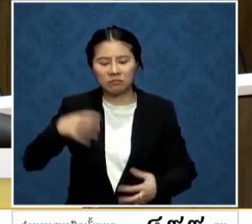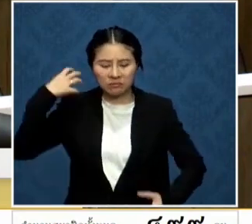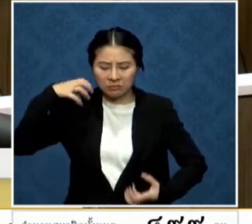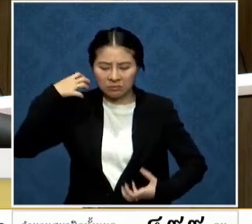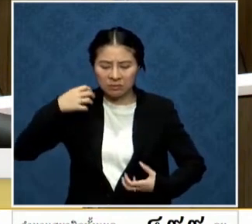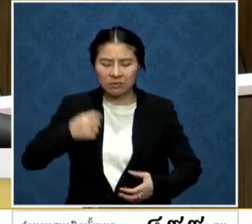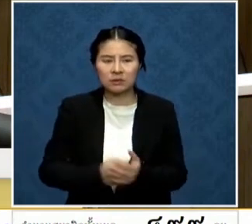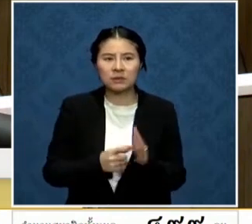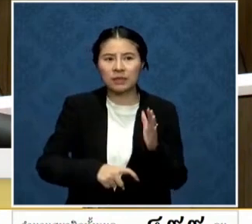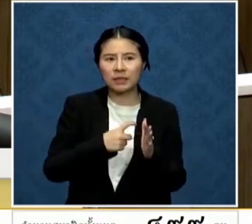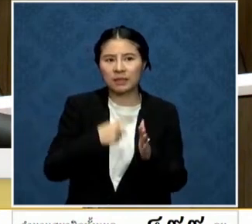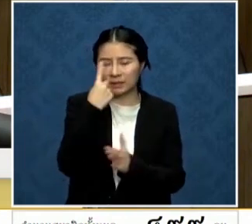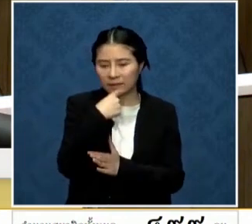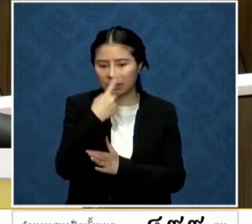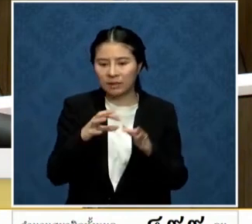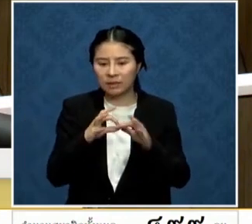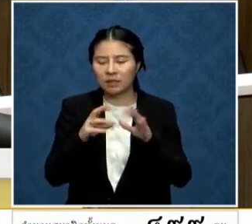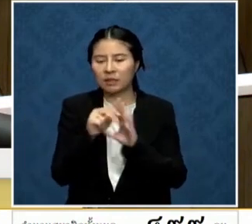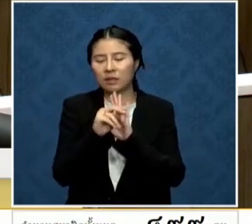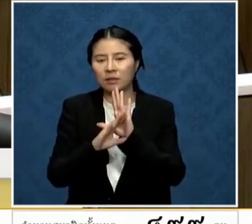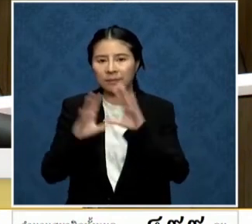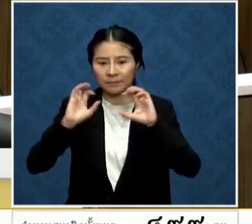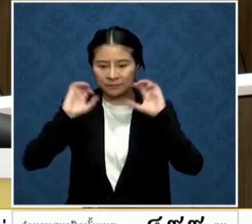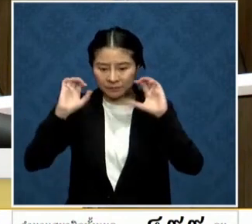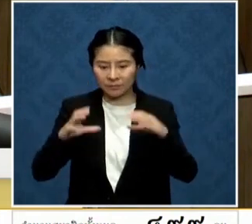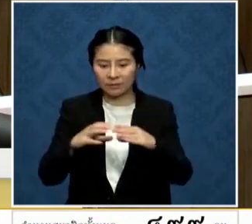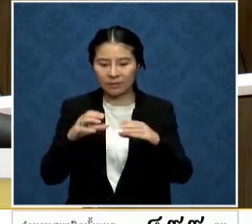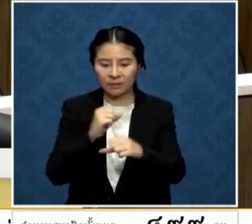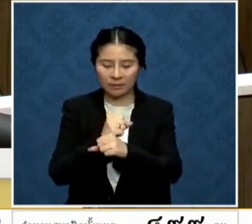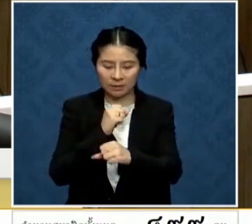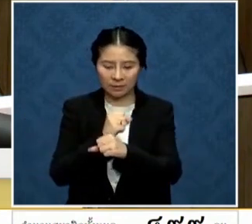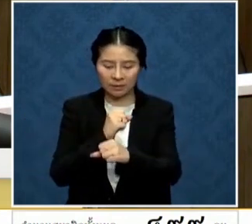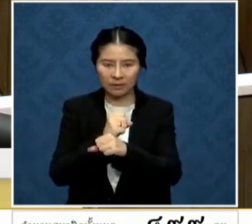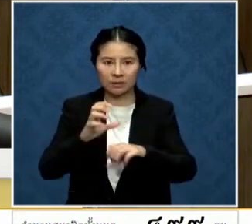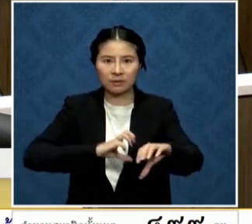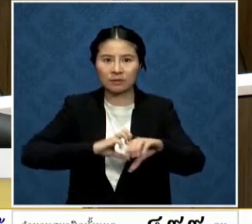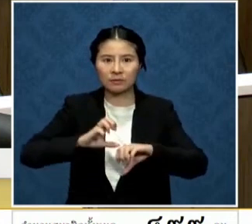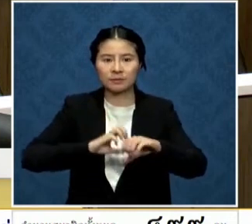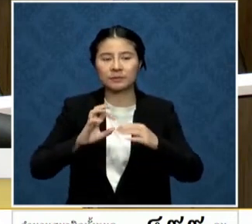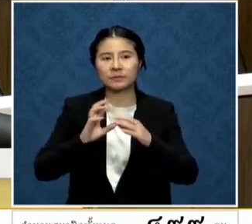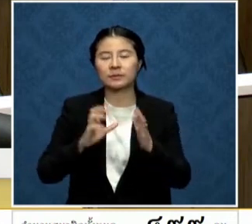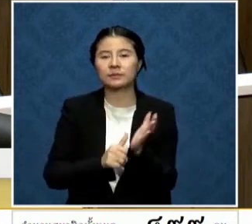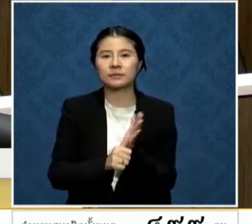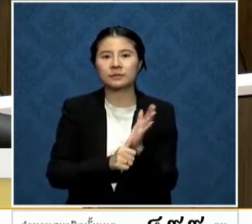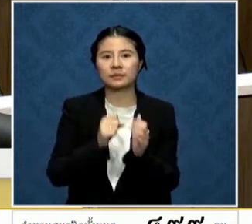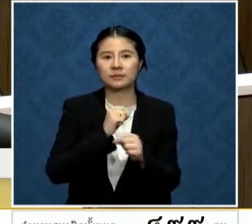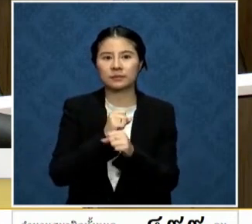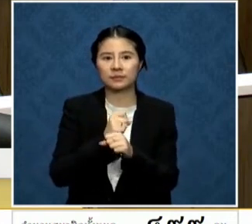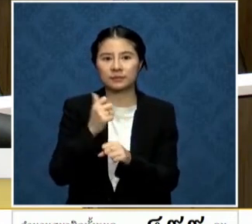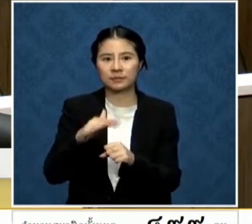จากใครคนใดคนหนึ่งมันเกิดจากนโยบายภาครัฐแล้วเราให้หน่วยงานแค่หน่วยงาน 2หน่วยงานมาจัดการมันจัดการไม่ได้หรอกท่าน